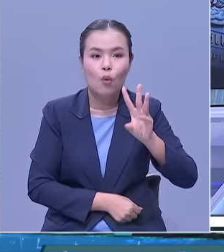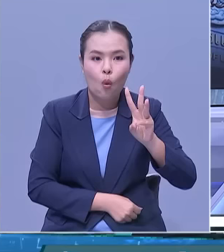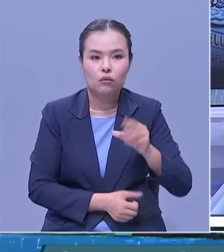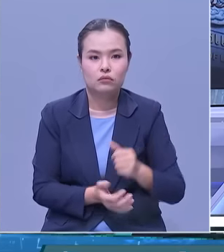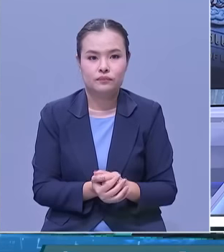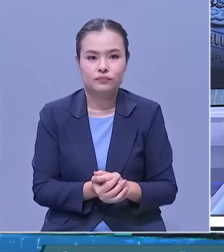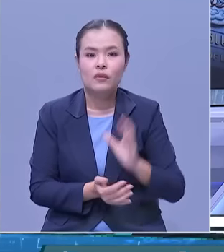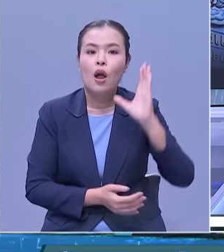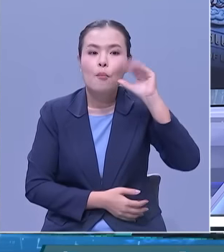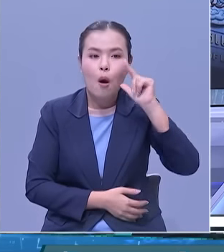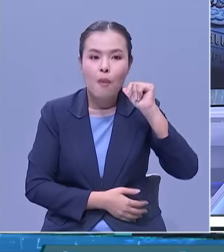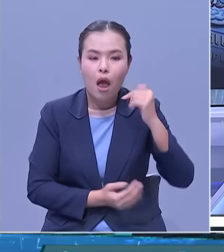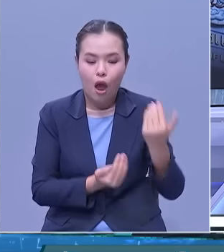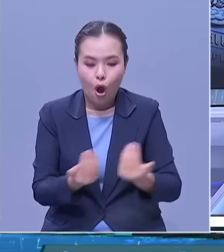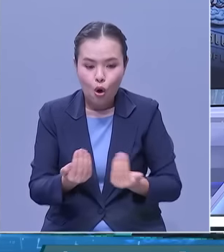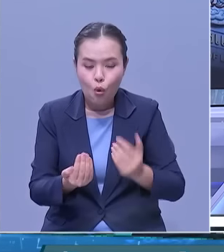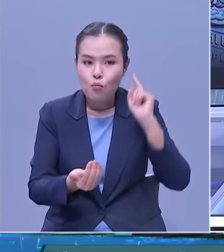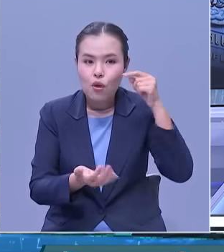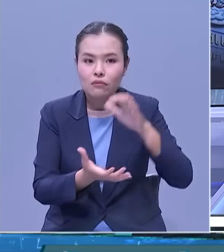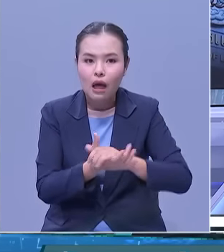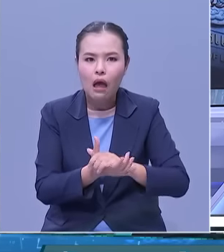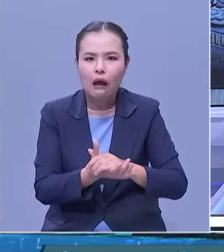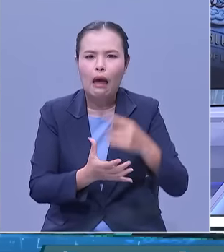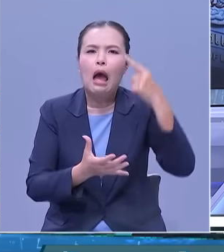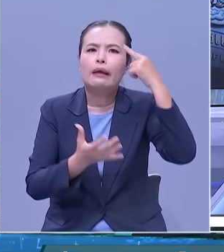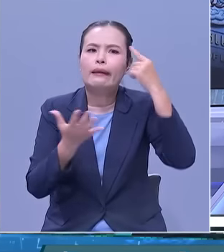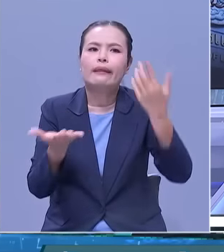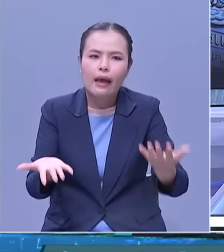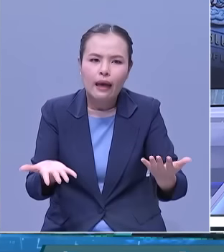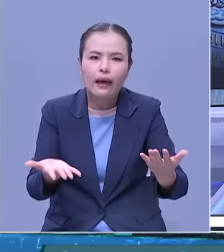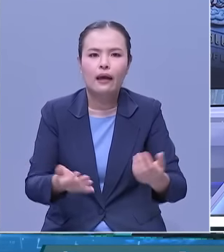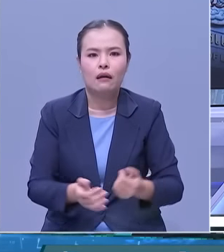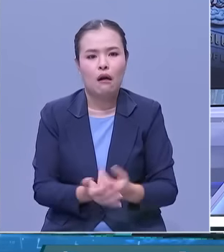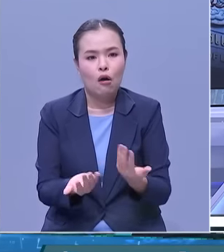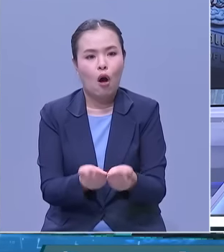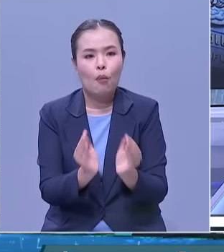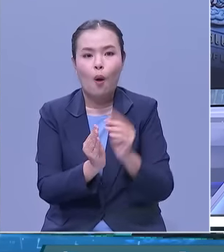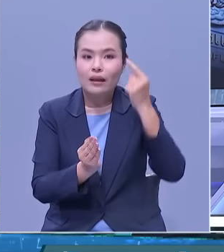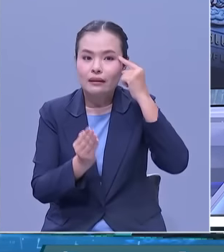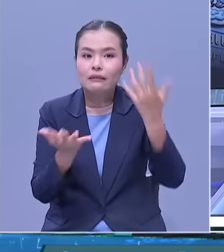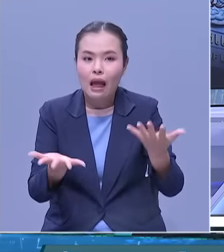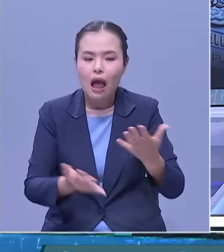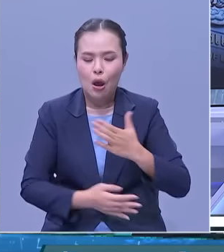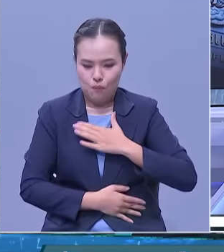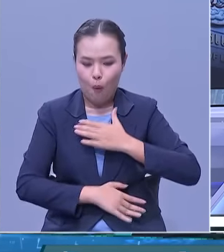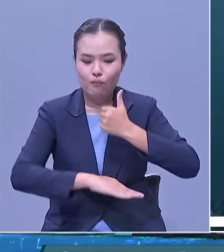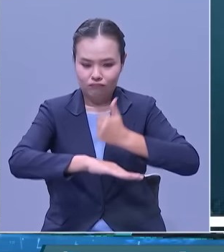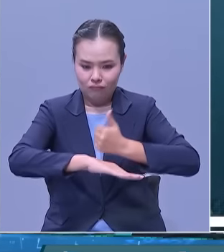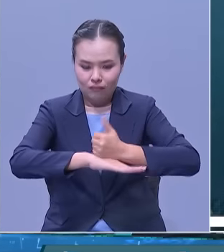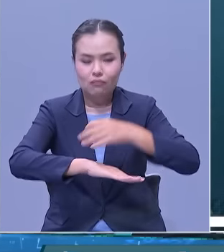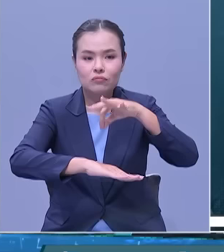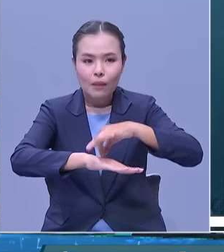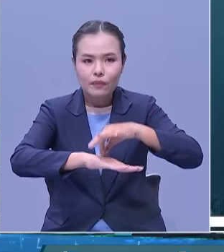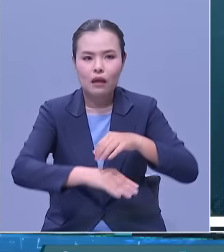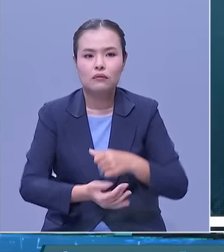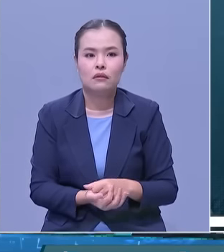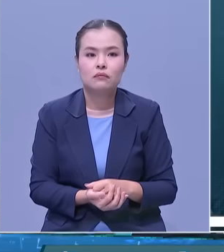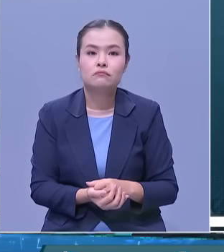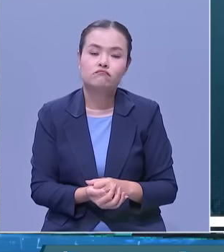ามมีพ่อแม่มีลูกเมียคุณอามว่าเขาคิดยังไงอ่ะครอบครัวคิดยังไง เพราะเป็นช่วงที่ท่านก็ดำรงตำแหน่งอยู ่ค ่ะแล้วเขาคิดยังไ